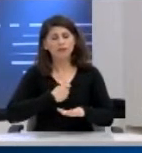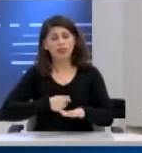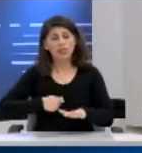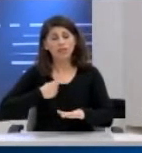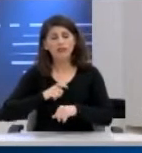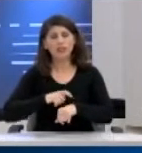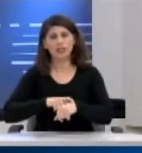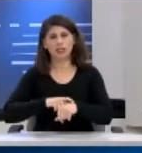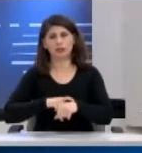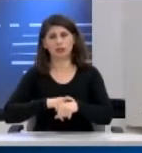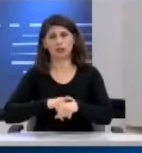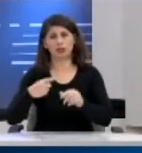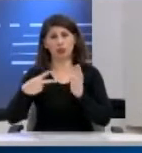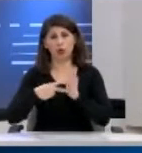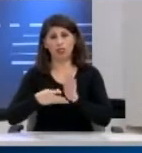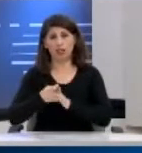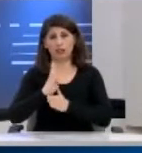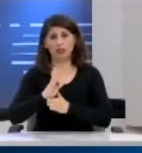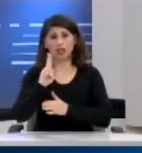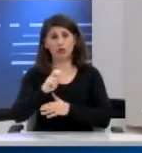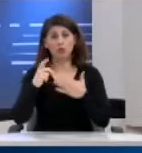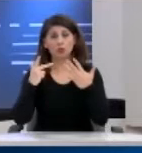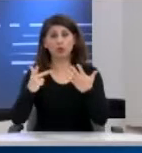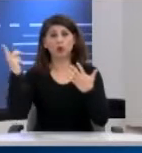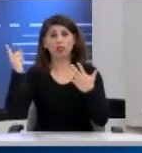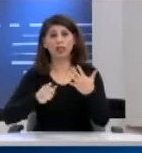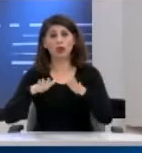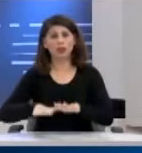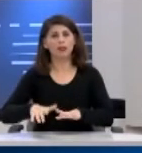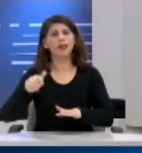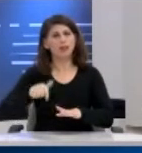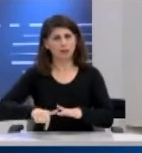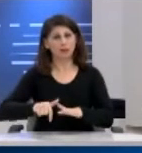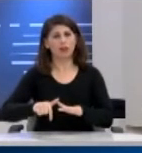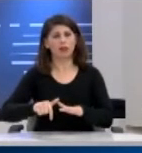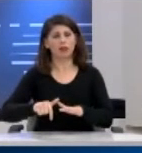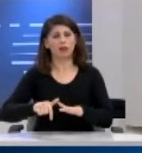που κατέγραψε 28% η ανεργία. Σήμερα είναι στο